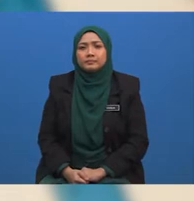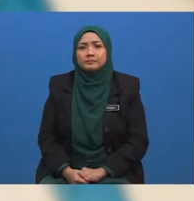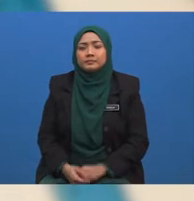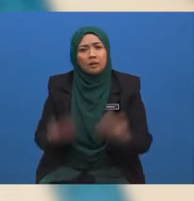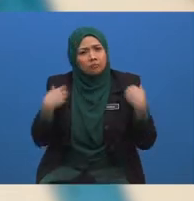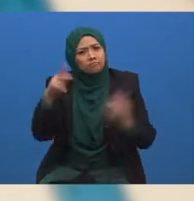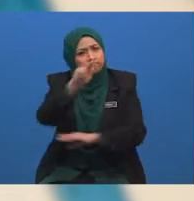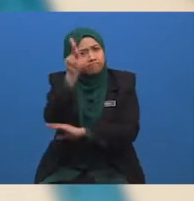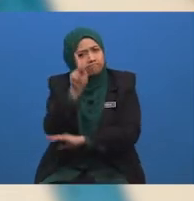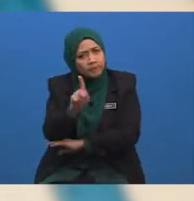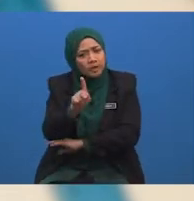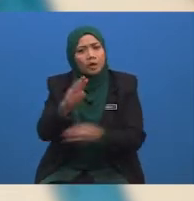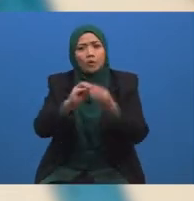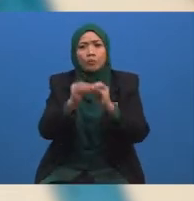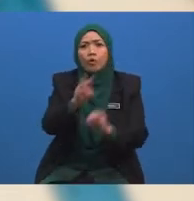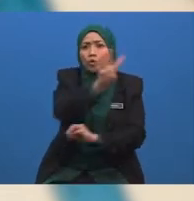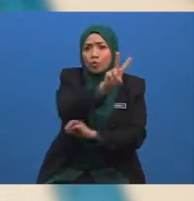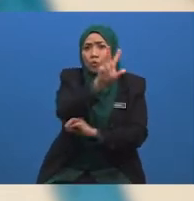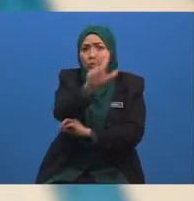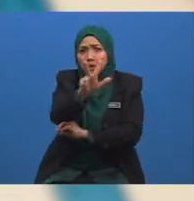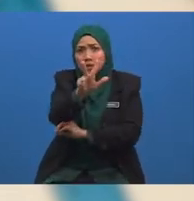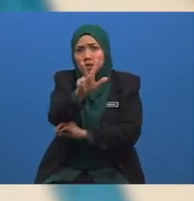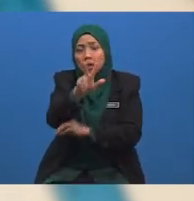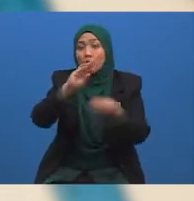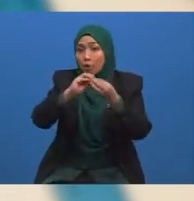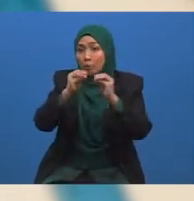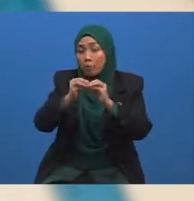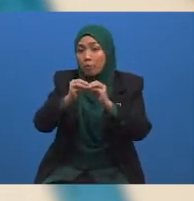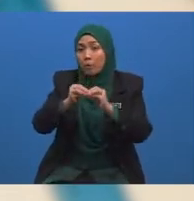Adakah 23 ialah nombor perdana?